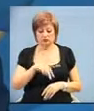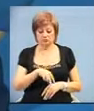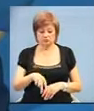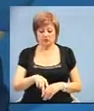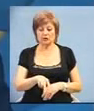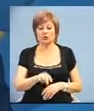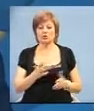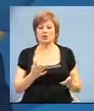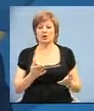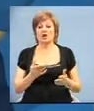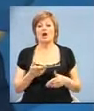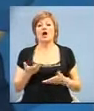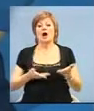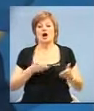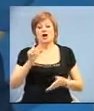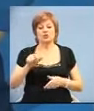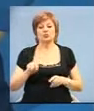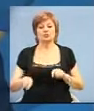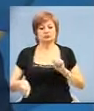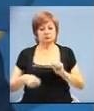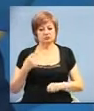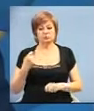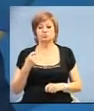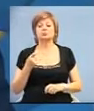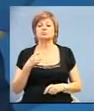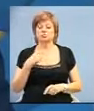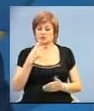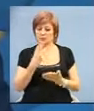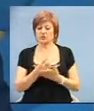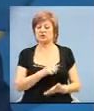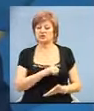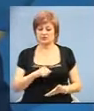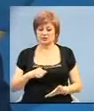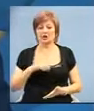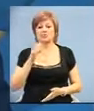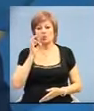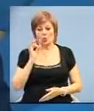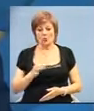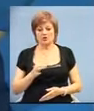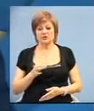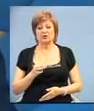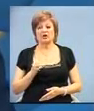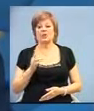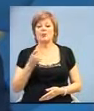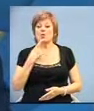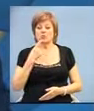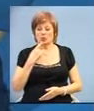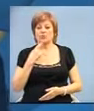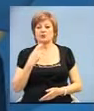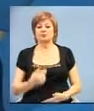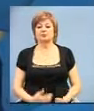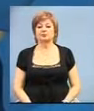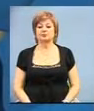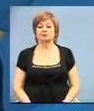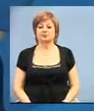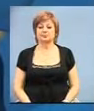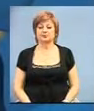ноги. У завданій пішоходам шкоді громадські активісти пересвідчилися на власному прикладі. Соціальний експеримент – далі у сюжеті.